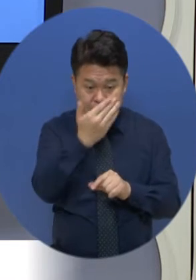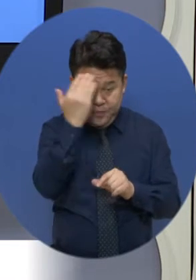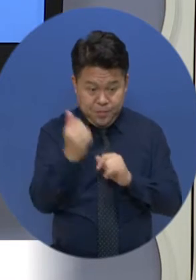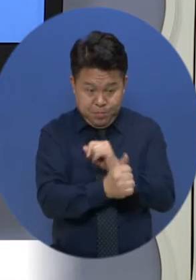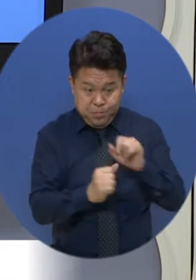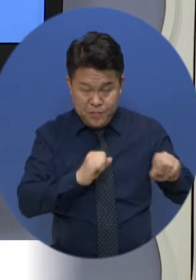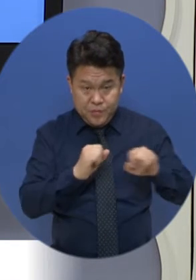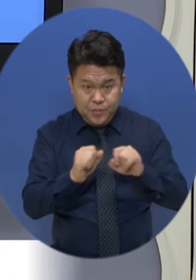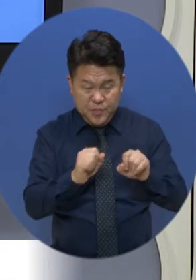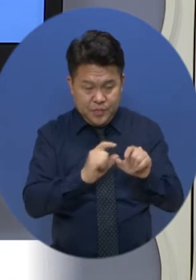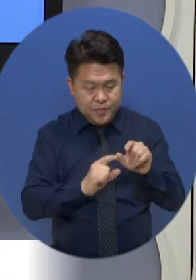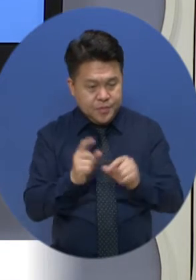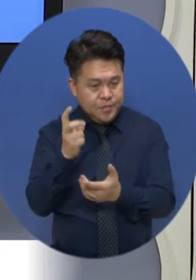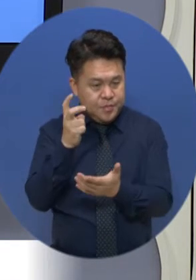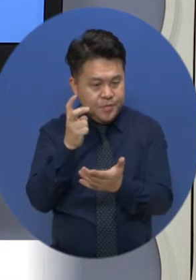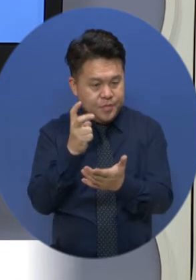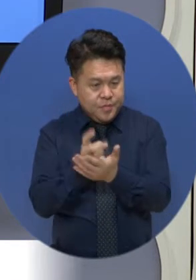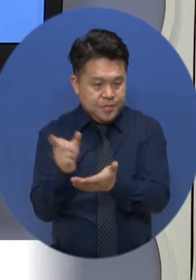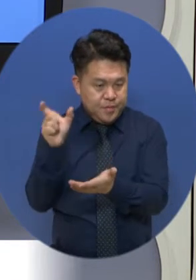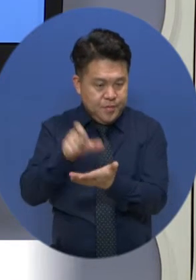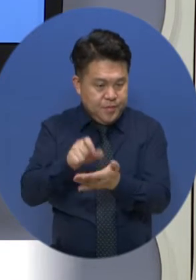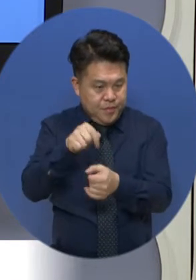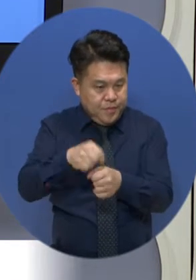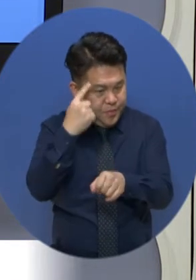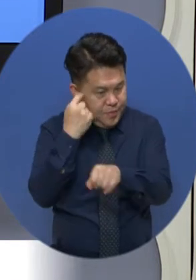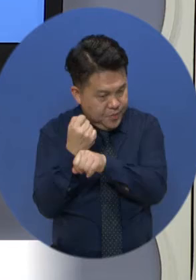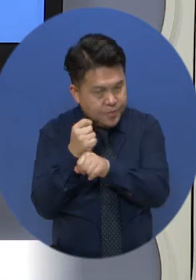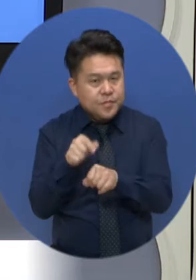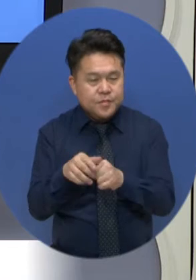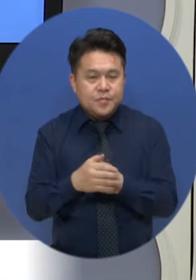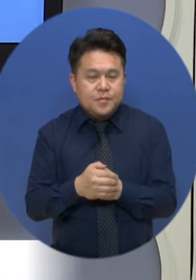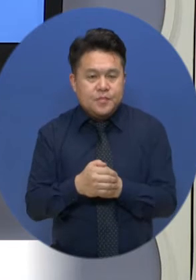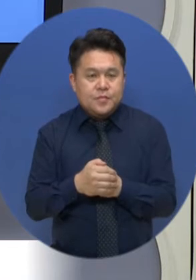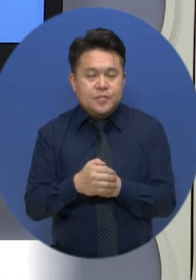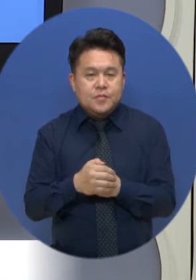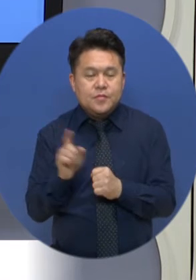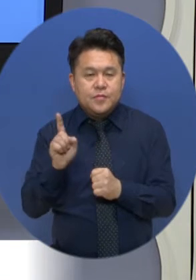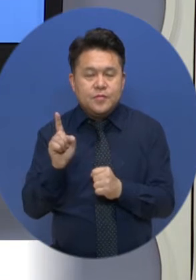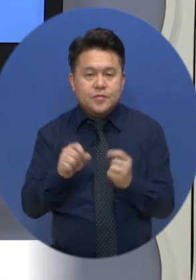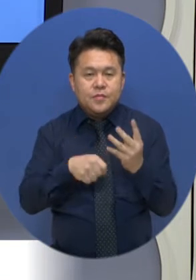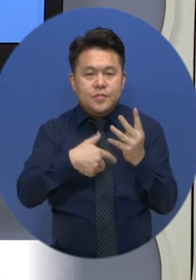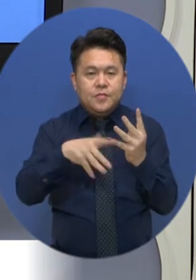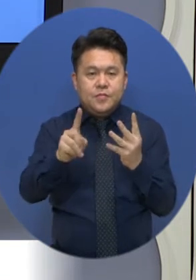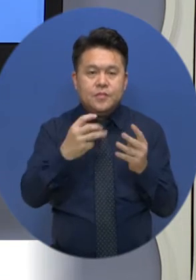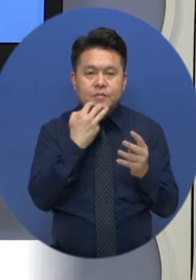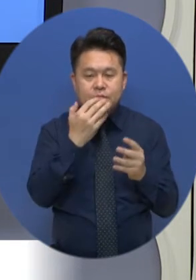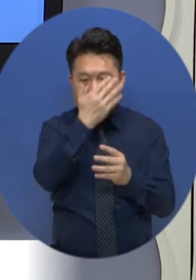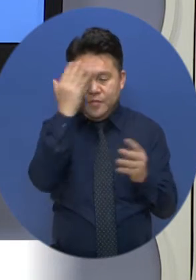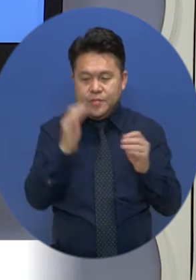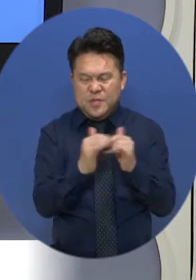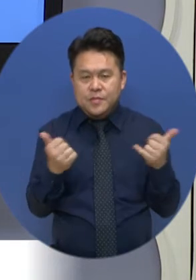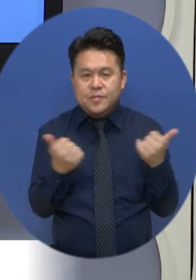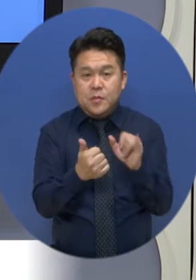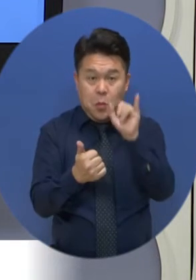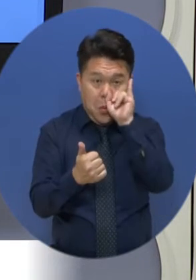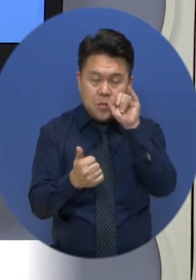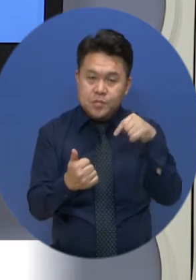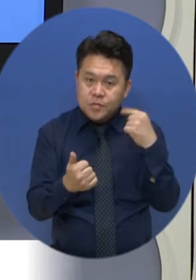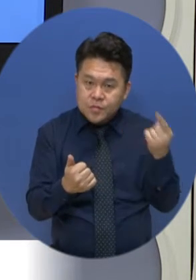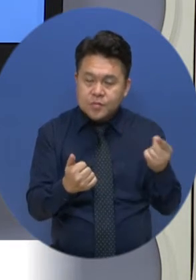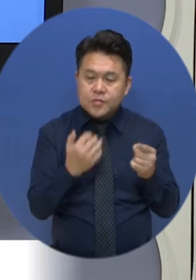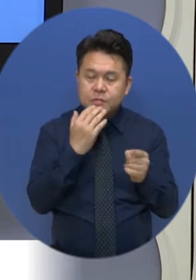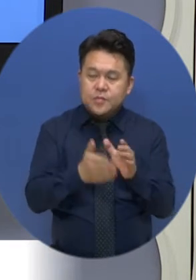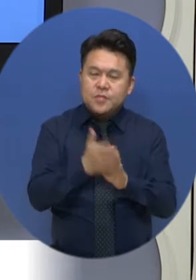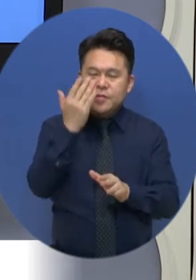위원들의 활동을 제도화 하기 위한 방안을 모색합니다 이를 위해 제 4차 서울 청년 시민 회의를 열고